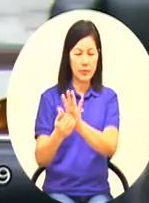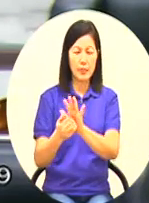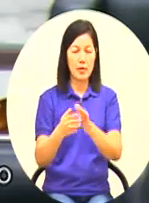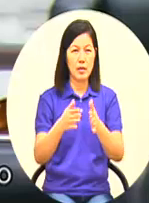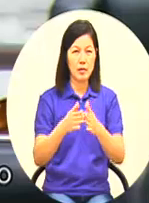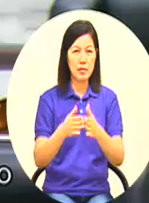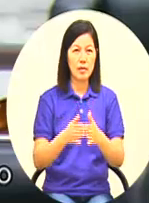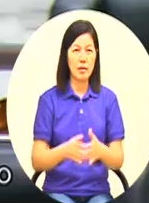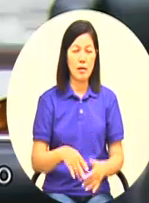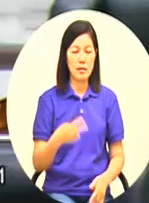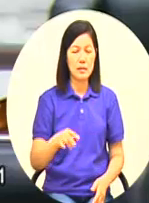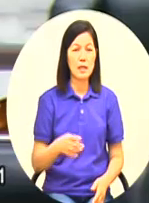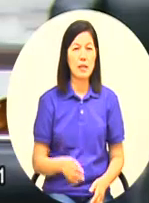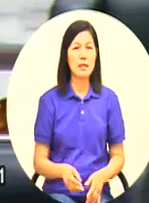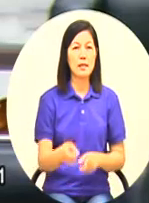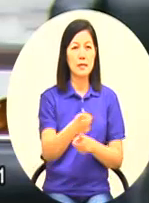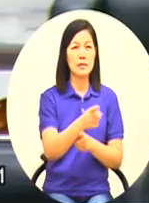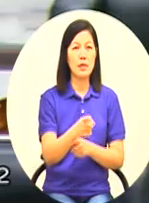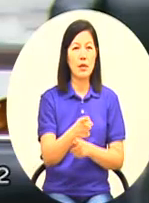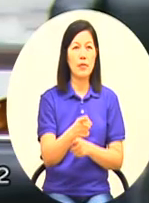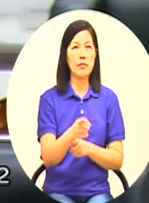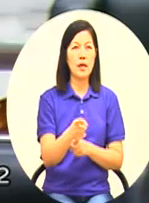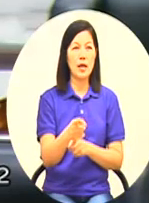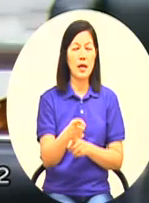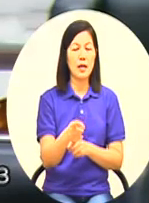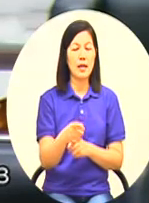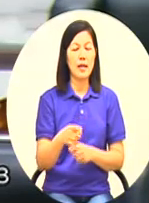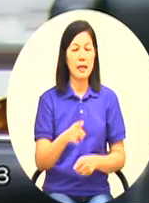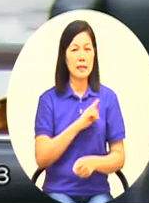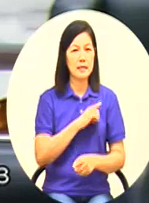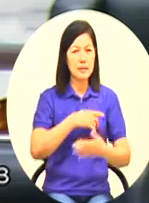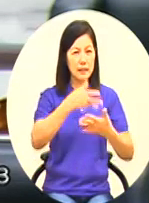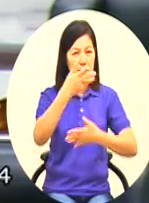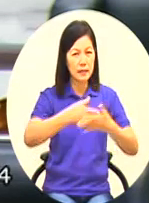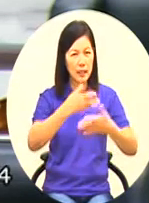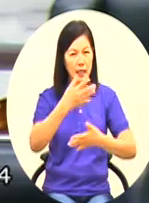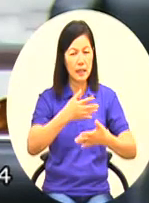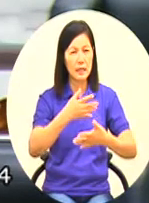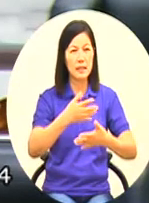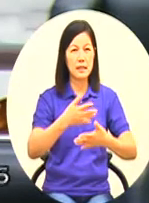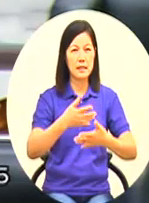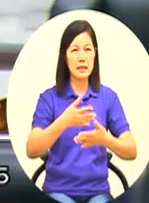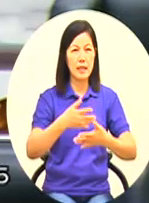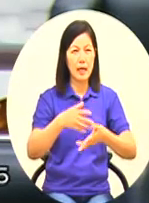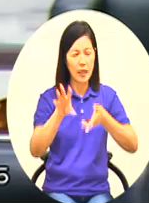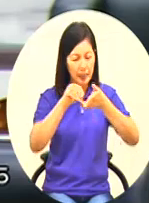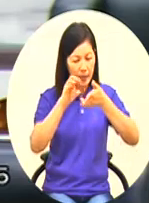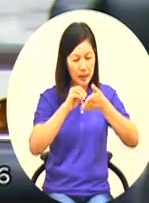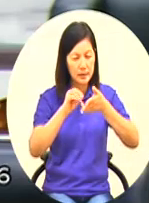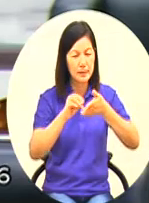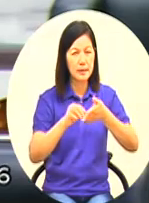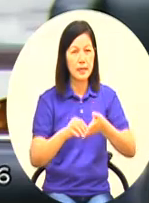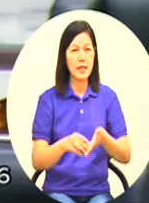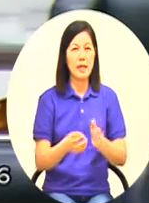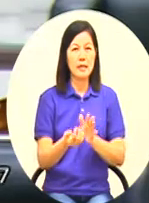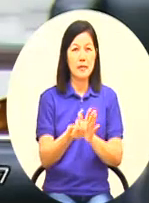防人员还要编片还有拍微电影宣导一些预防灾害的宣导等等都